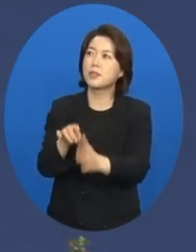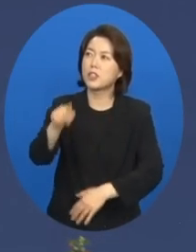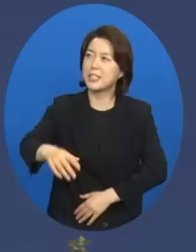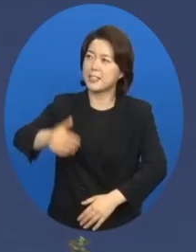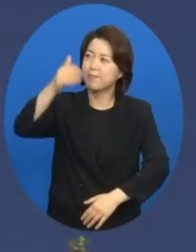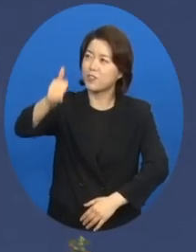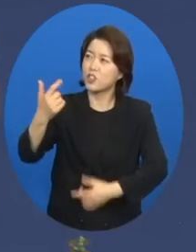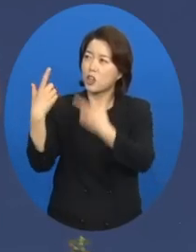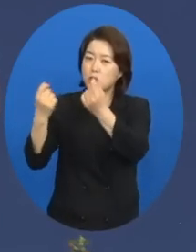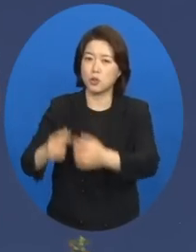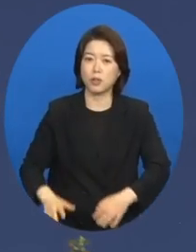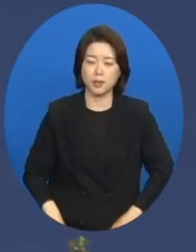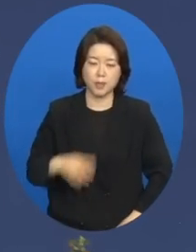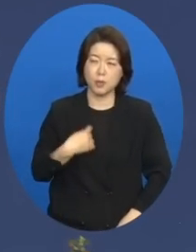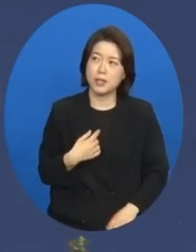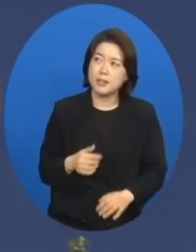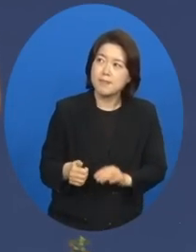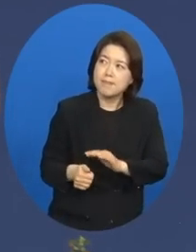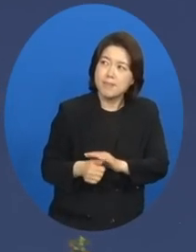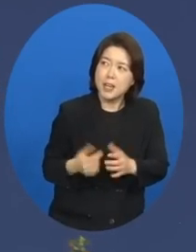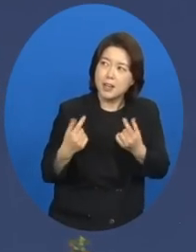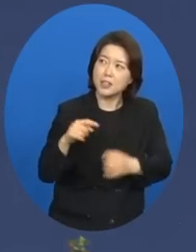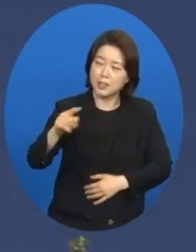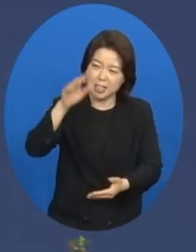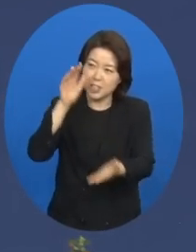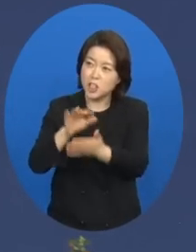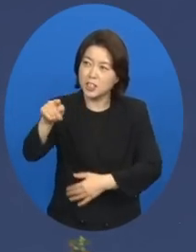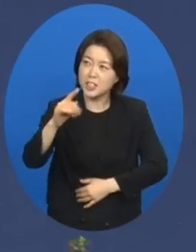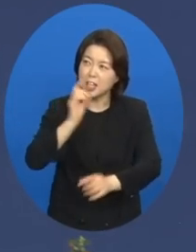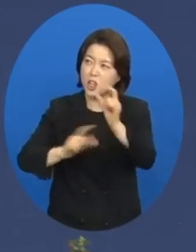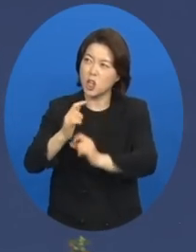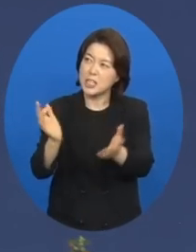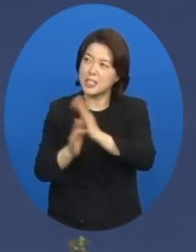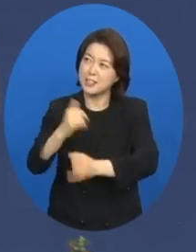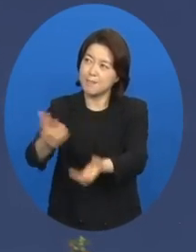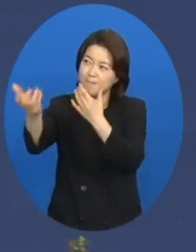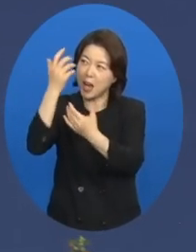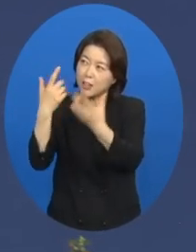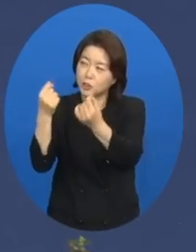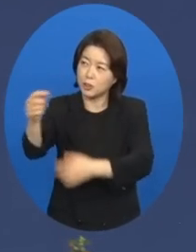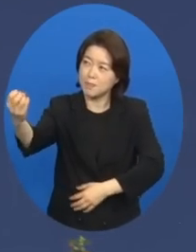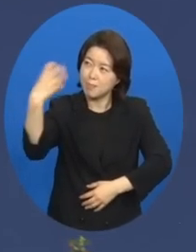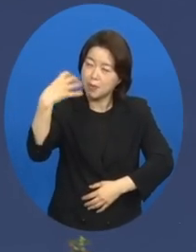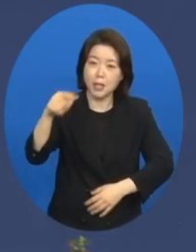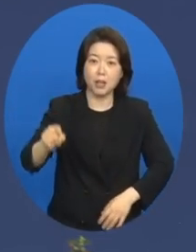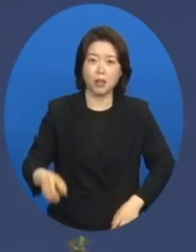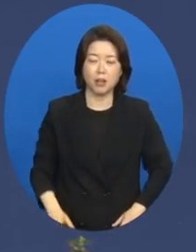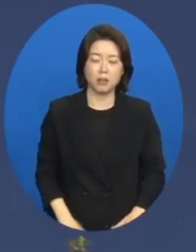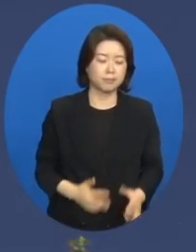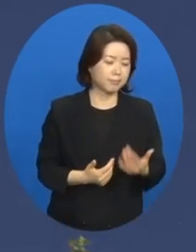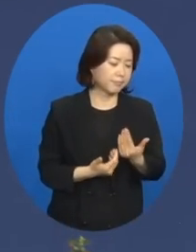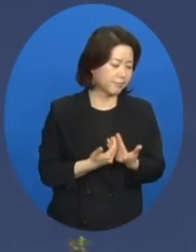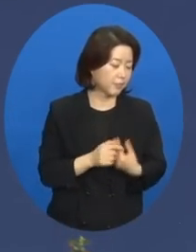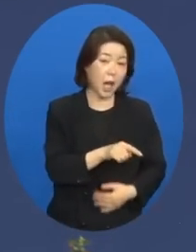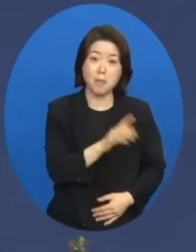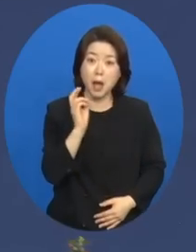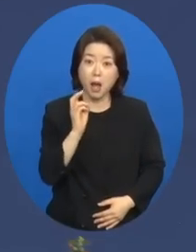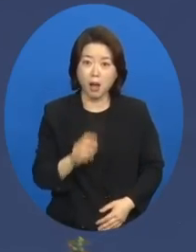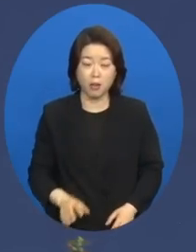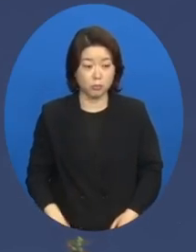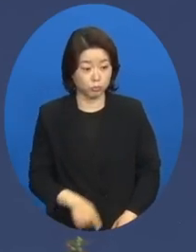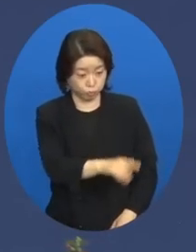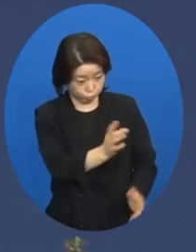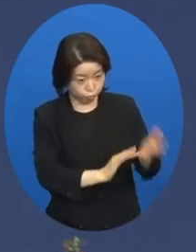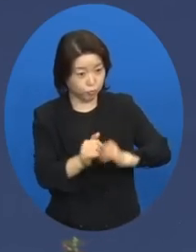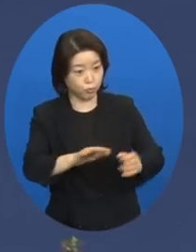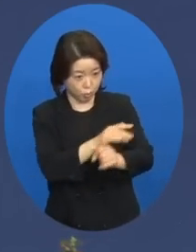어? 우리 꼭 주눅들게 저렇게 안모태가 더 뜨겁고 지가 예수님 더 사랑하는 것처럼 그래? 이게 굉장히 껄끄러운가 봐. 그럼 예수님을 사랑하면